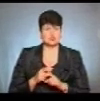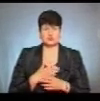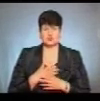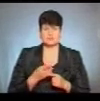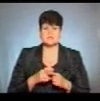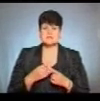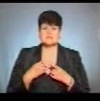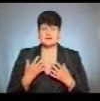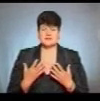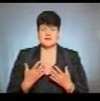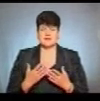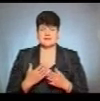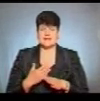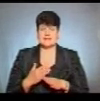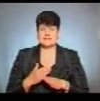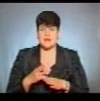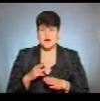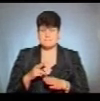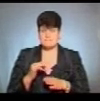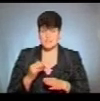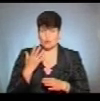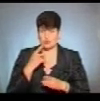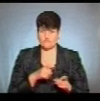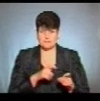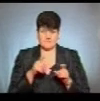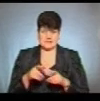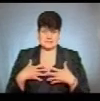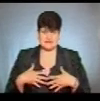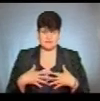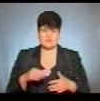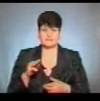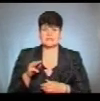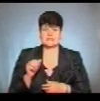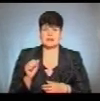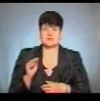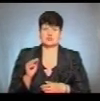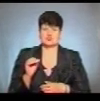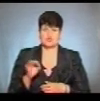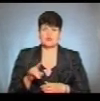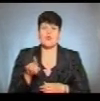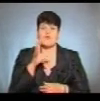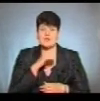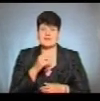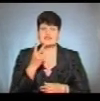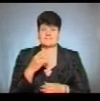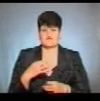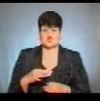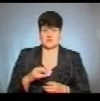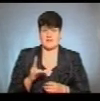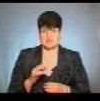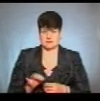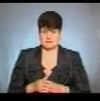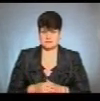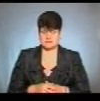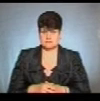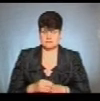свято, але на етапі, коли його етапували з Криму в Торжок, в нього вкрали 2 вишиванки. Я